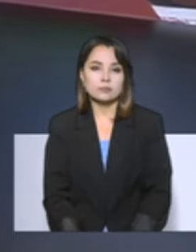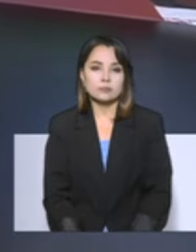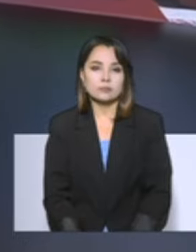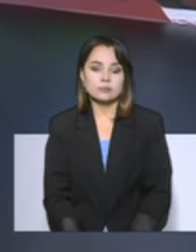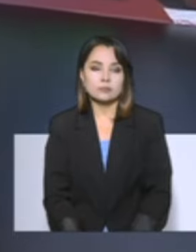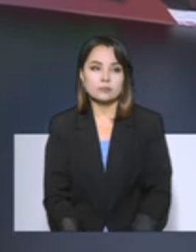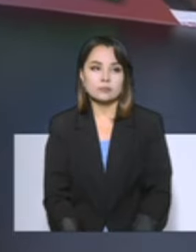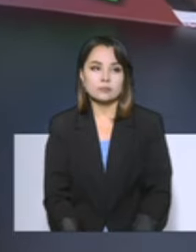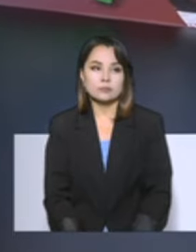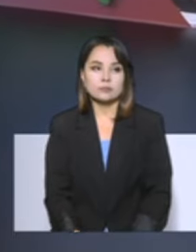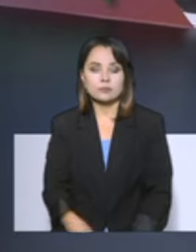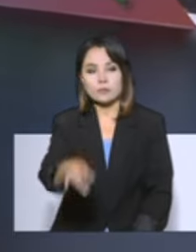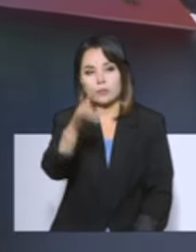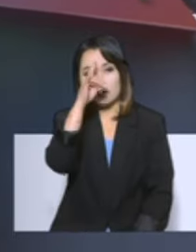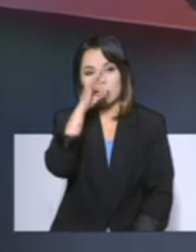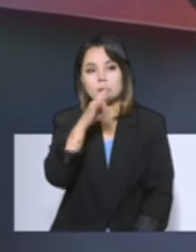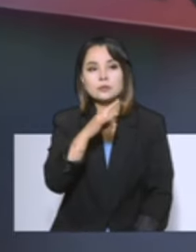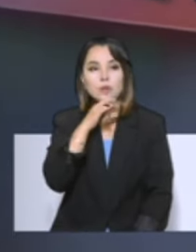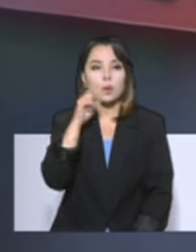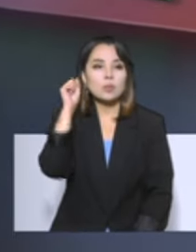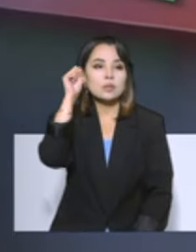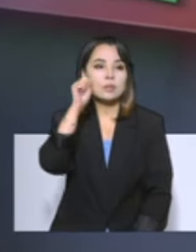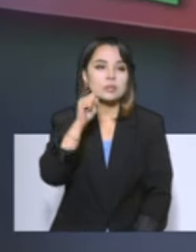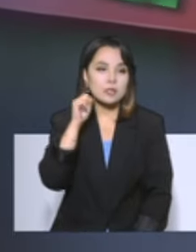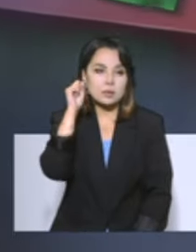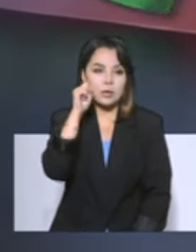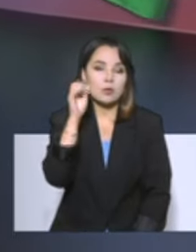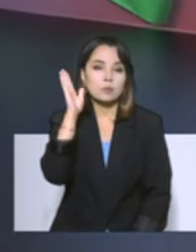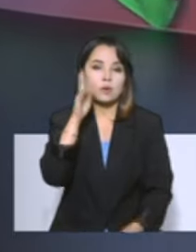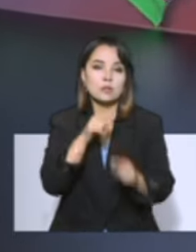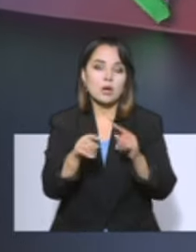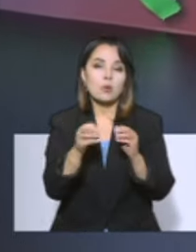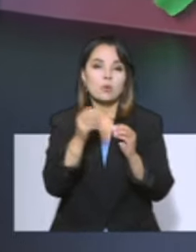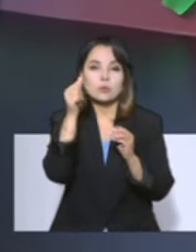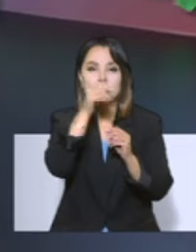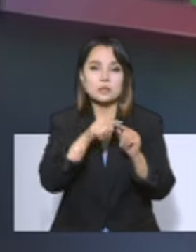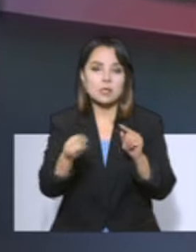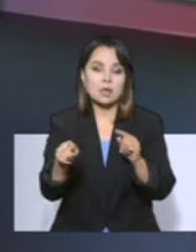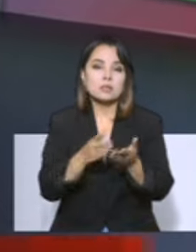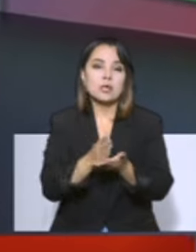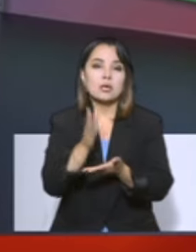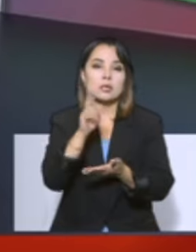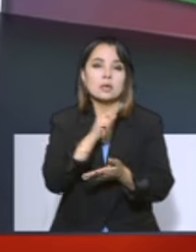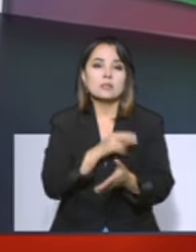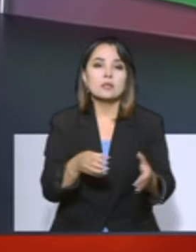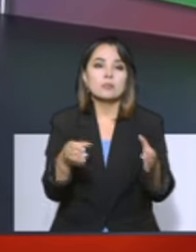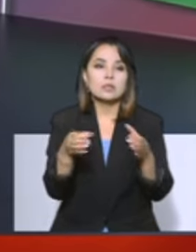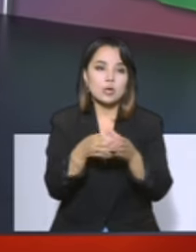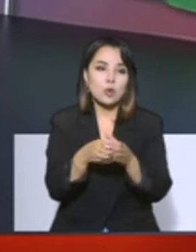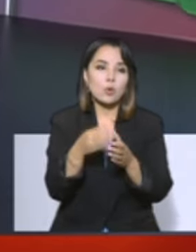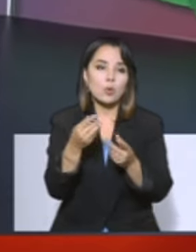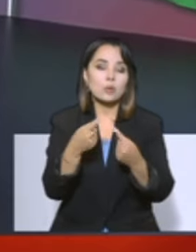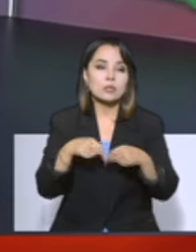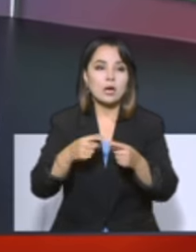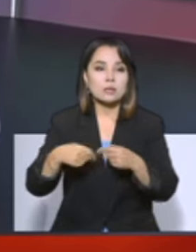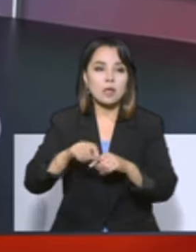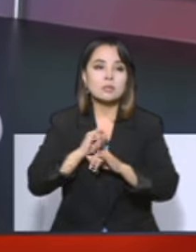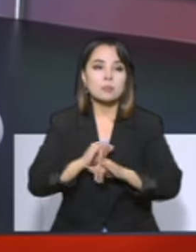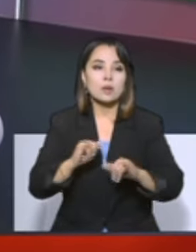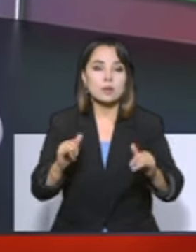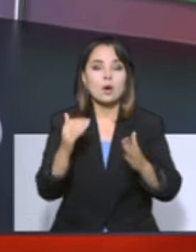Ал енді рет-ретмен. Қазақстан мен Өзбекстан алдағы 10 жылға арналған стратегиялық серіктестікті және одақтастықты